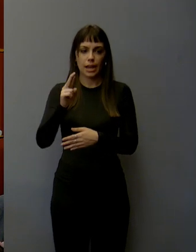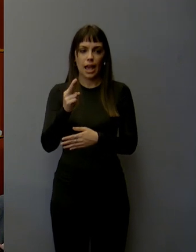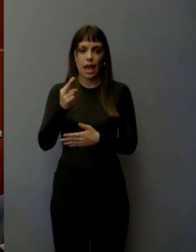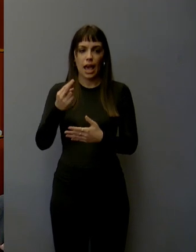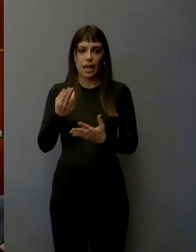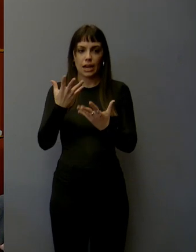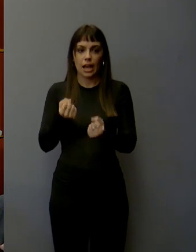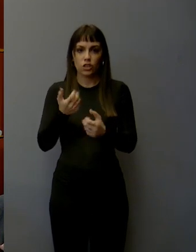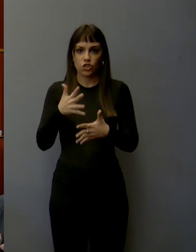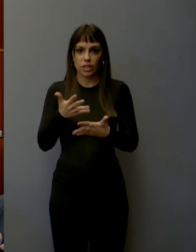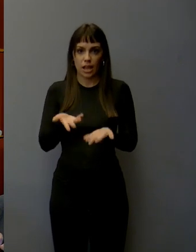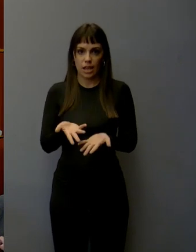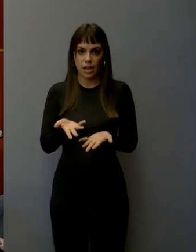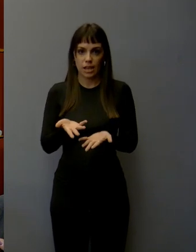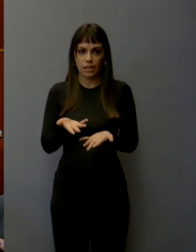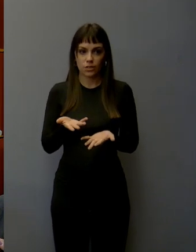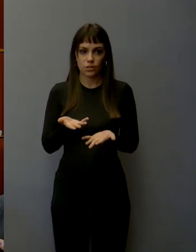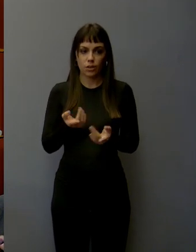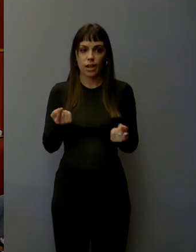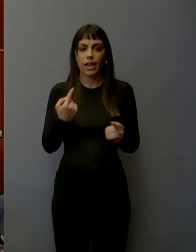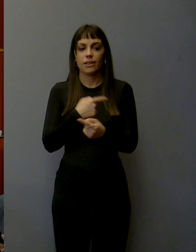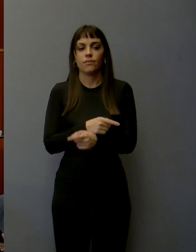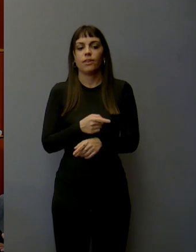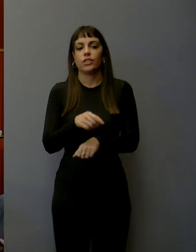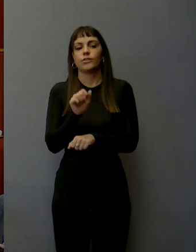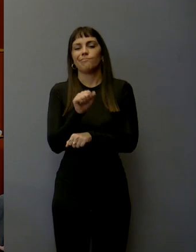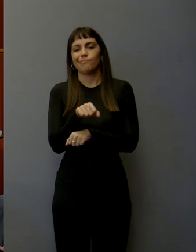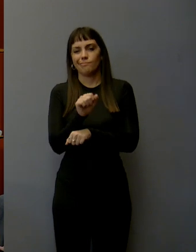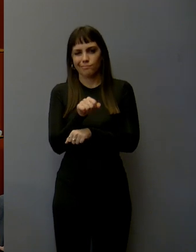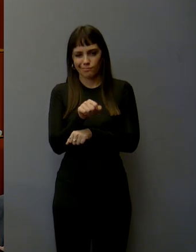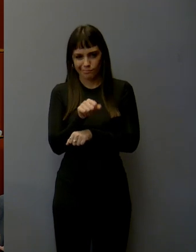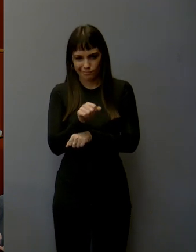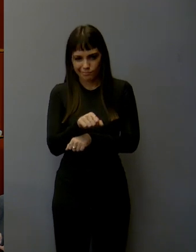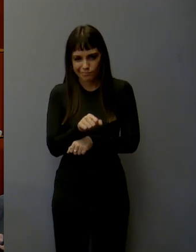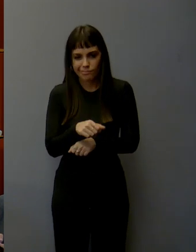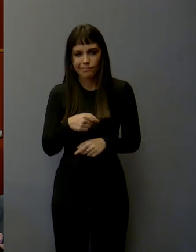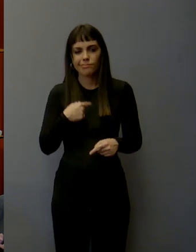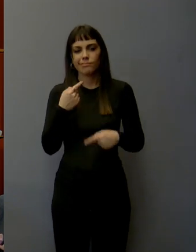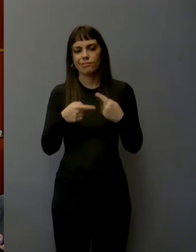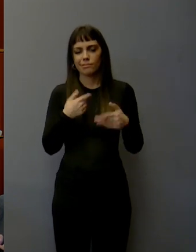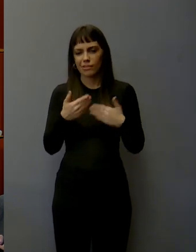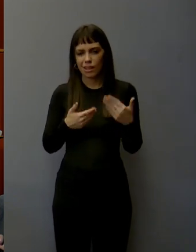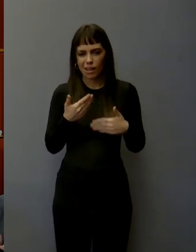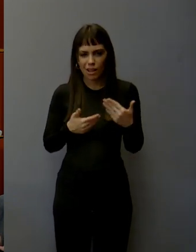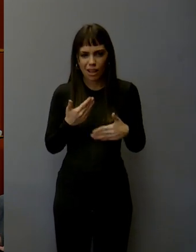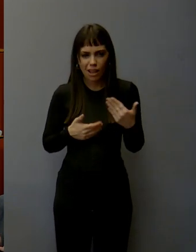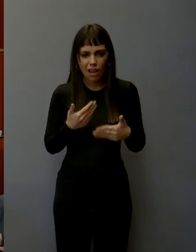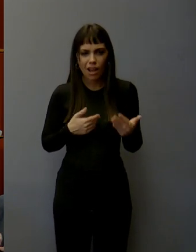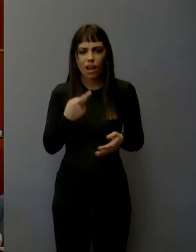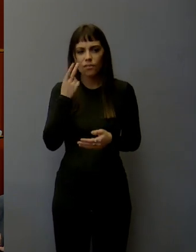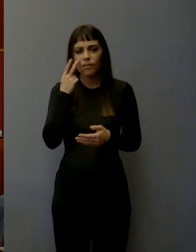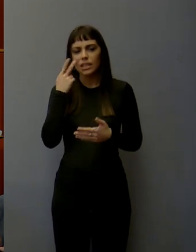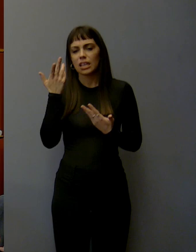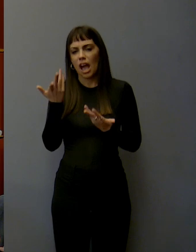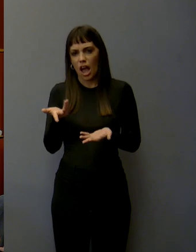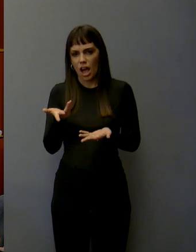stata una pacca sulle spalle e poi alla fine state avanti con il solito metodo avanti a tamburo battente come oggi lei più volte ha detto